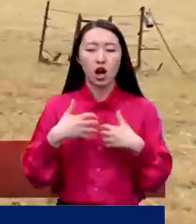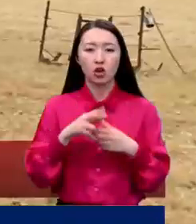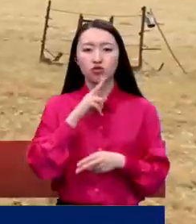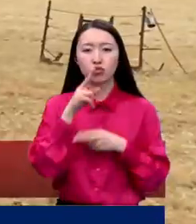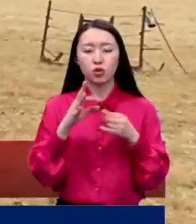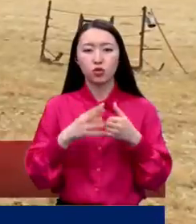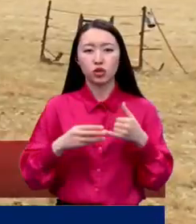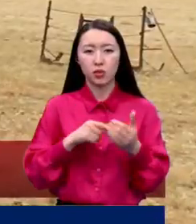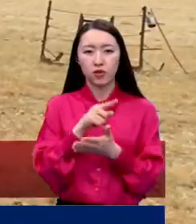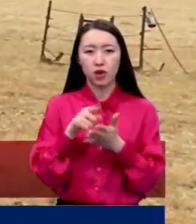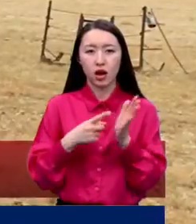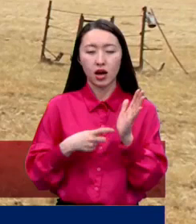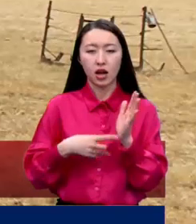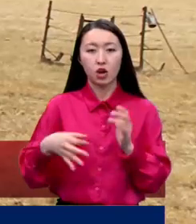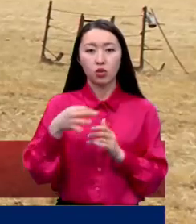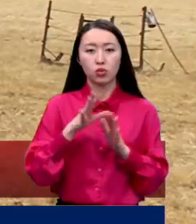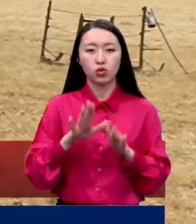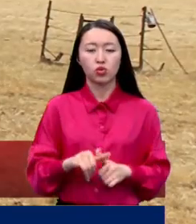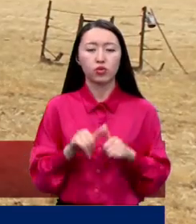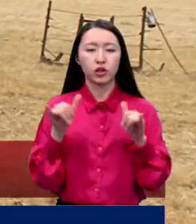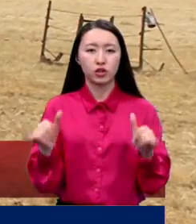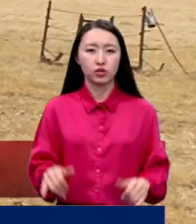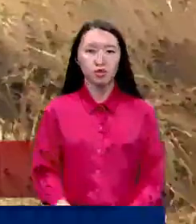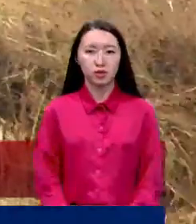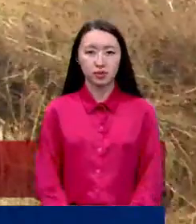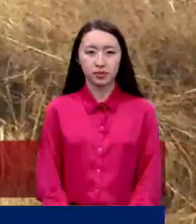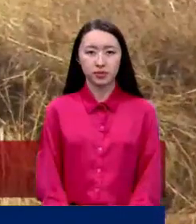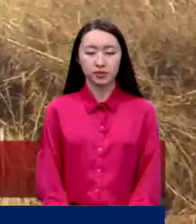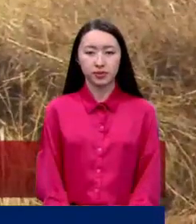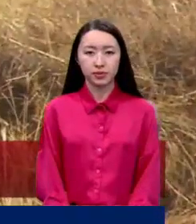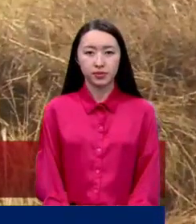земельным вопросам в Карагандинской области только увеличивается.